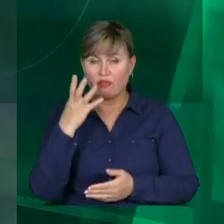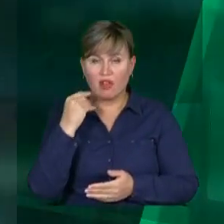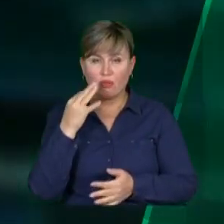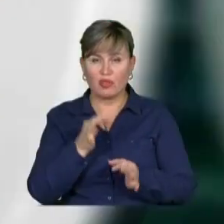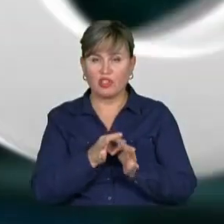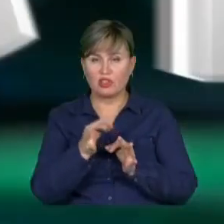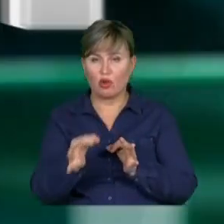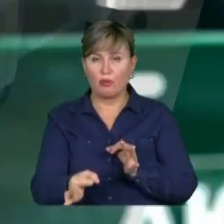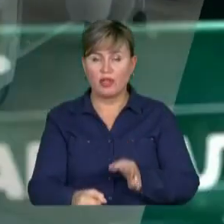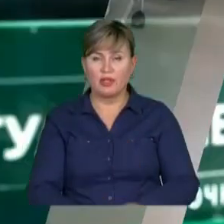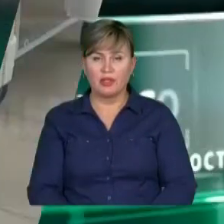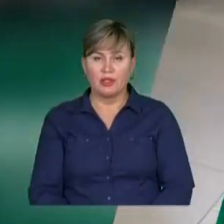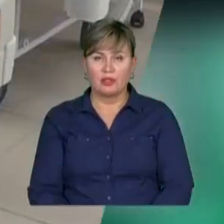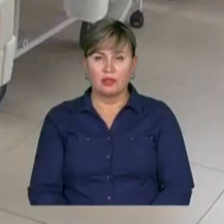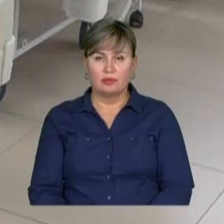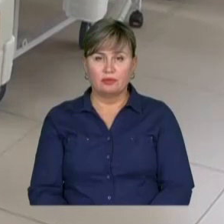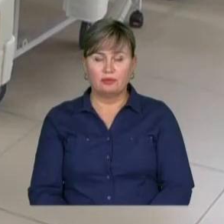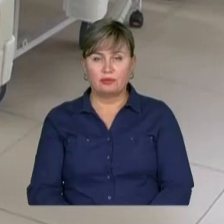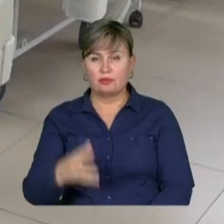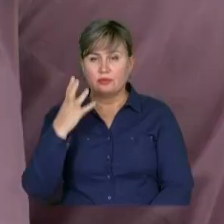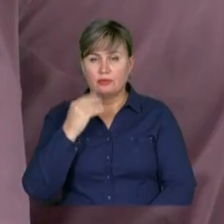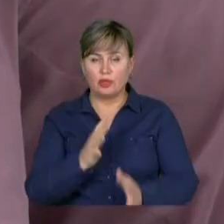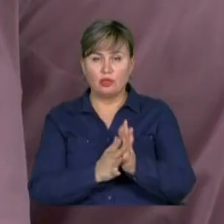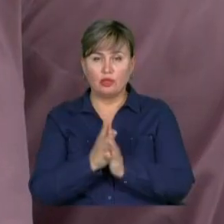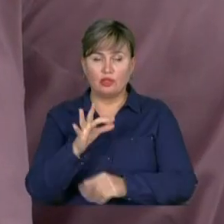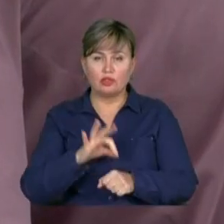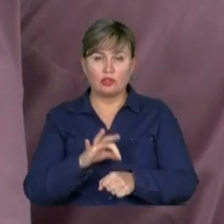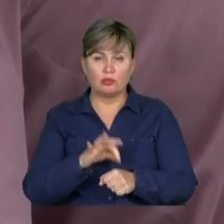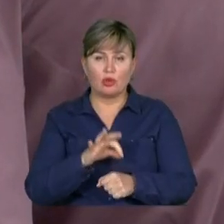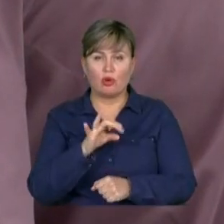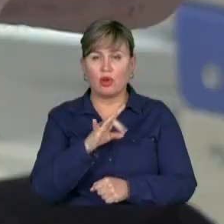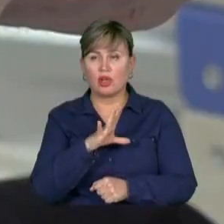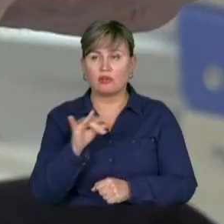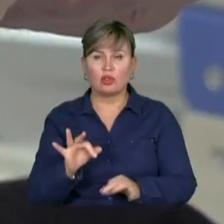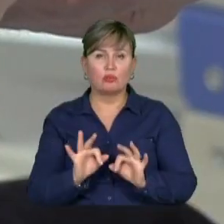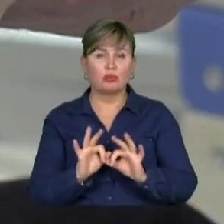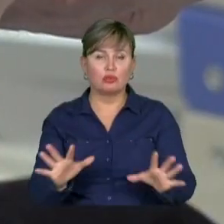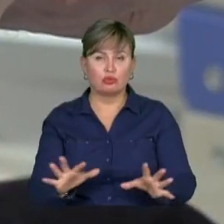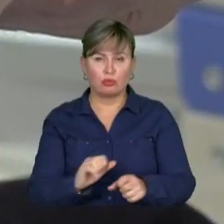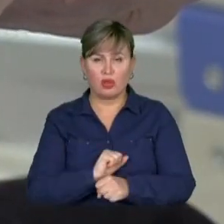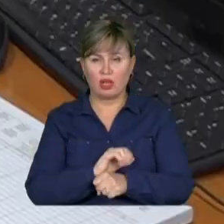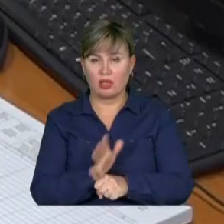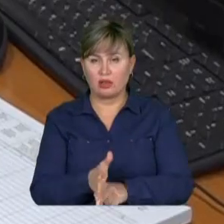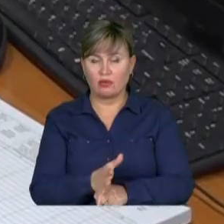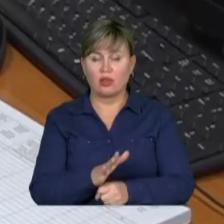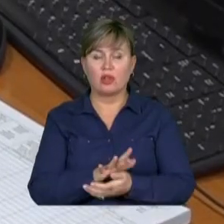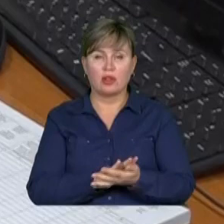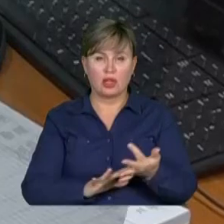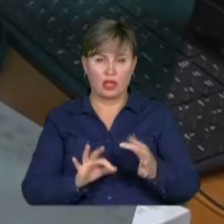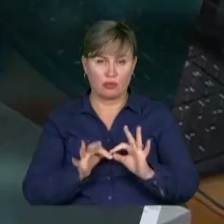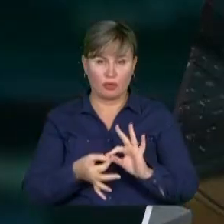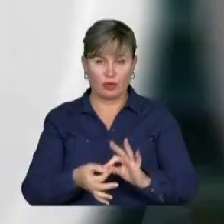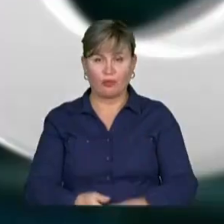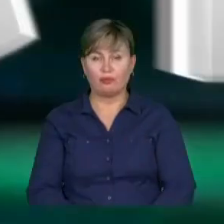области? В Алматы растет заболеваемость ОРВИ. Причем здесь коронавирус? Ответ специалистов в этом